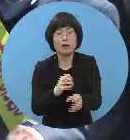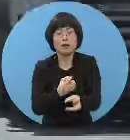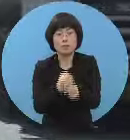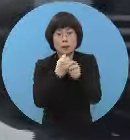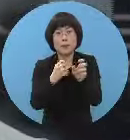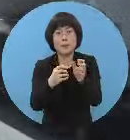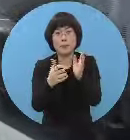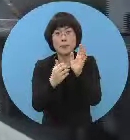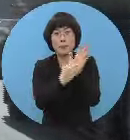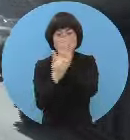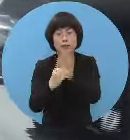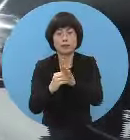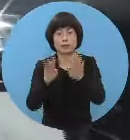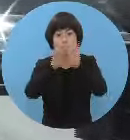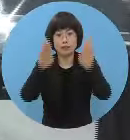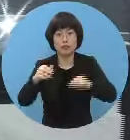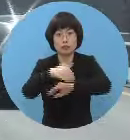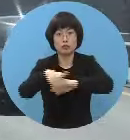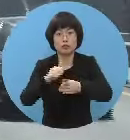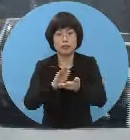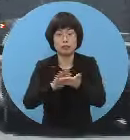예방 캠페인을 펼쳤습니다.